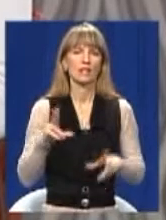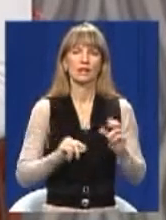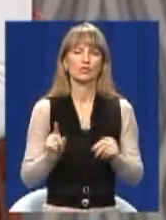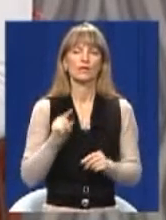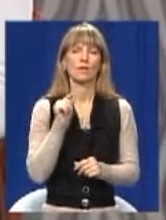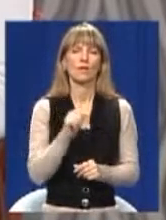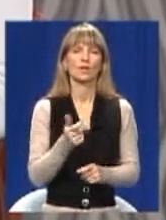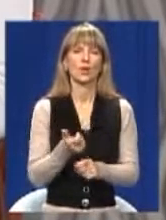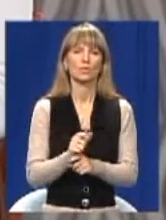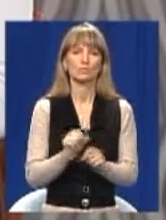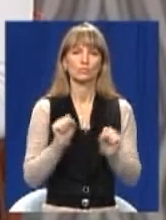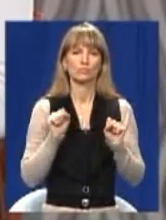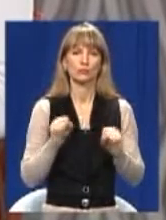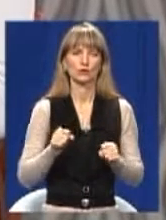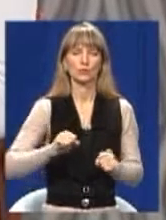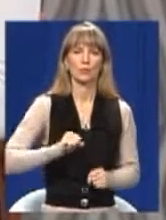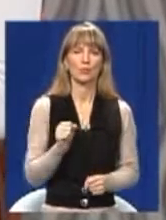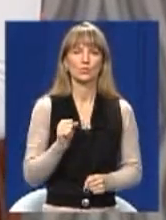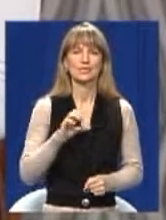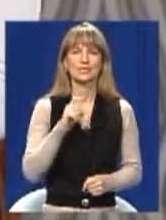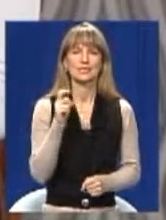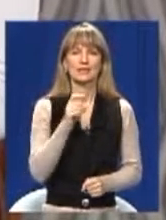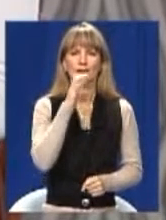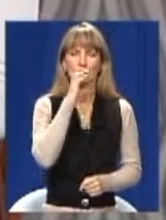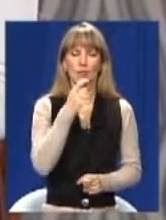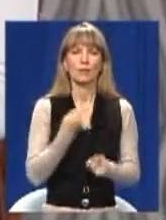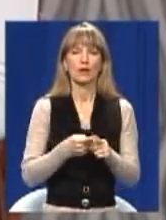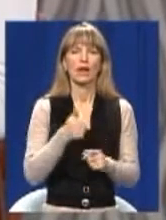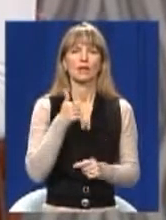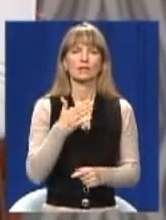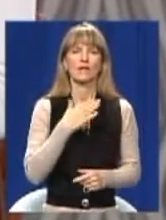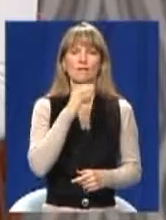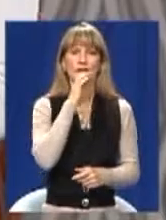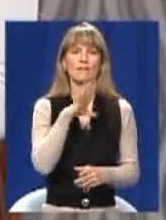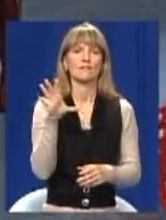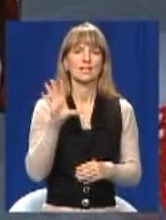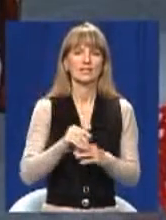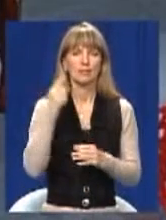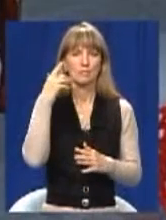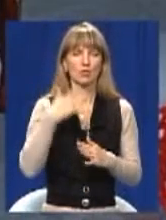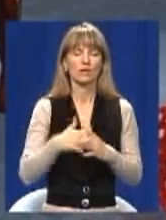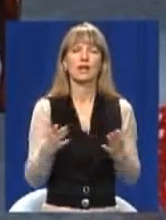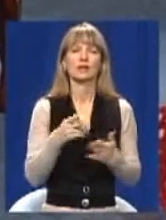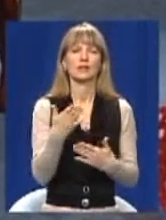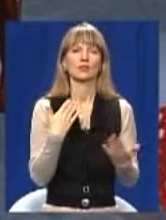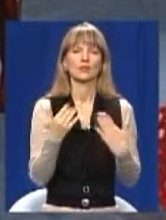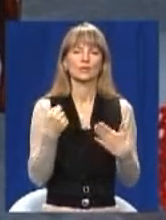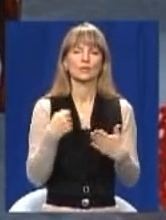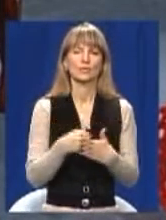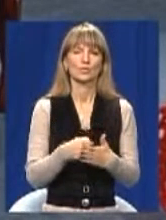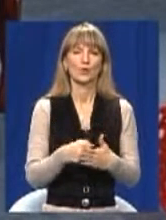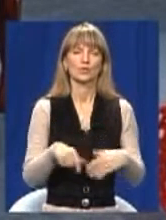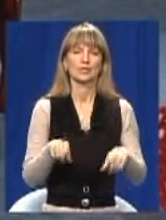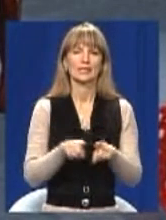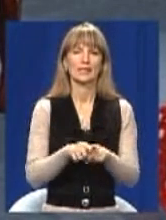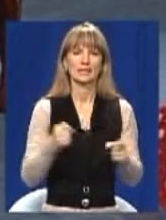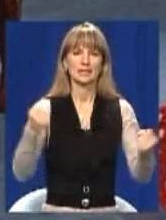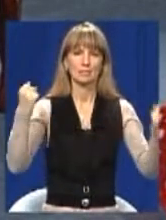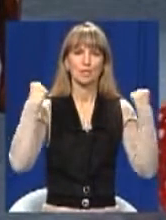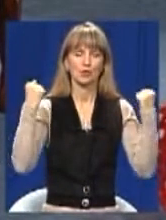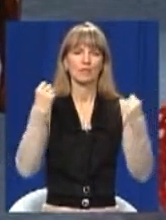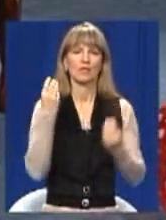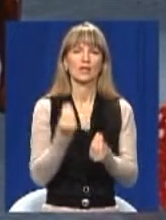вона дуже може поладнати з вовчиками. Тож, гаразд, з нашими вовчиками все зрозуміло. А як ти ставишся до таких